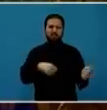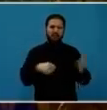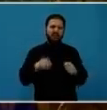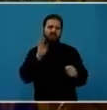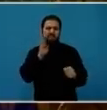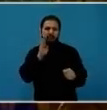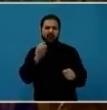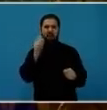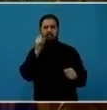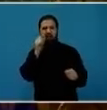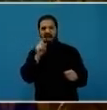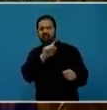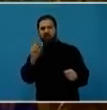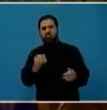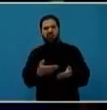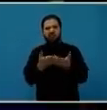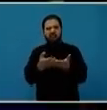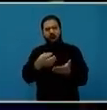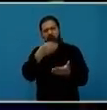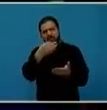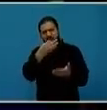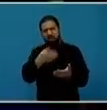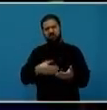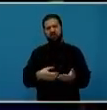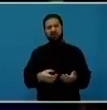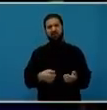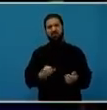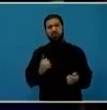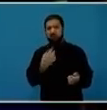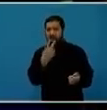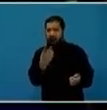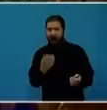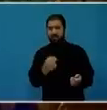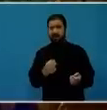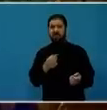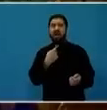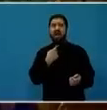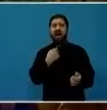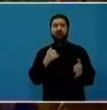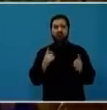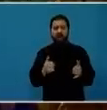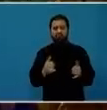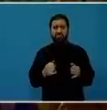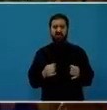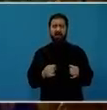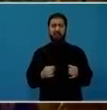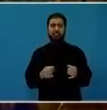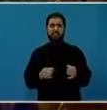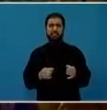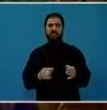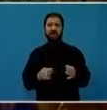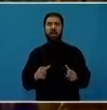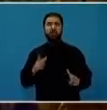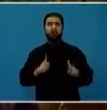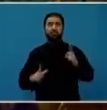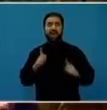siguranță. Și așa mai departe. Și iată, glasul acesta, de fapt, poate că